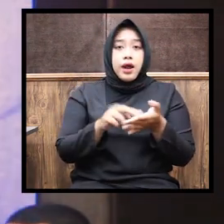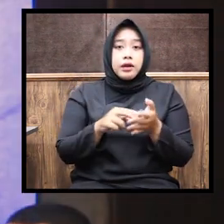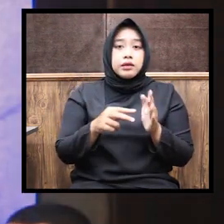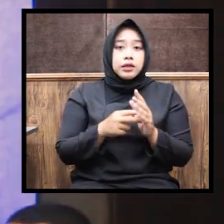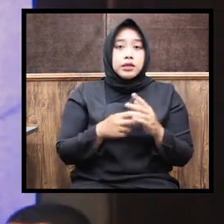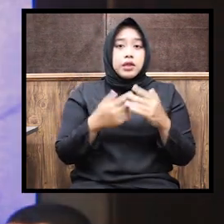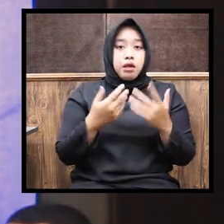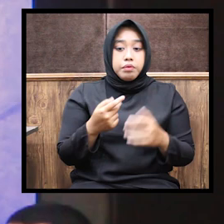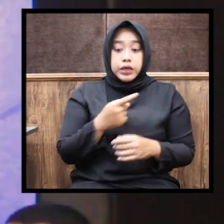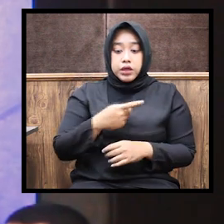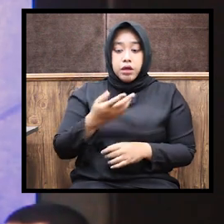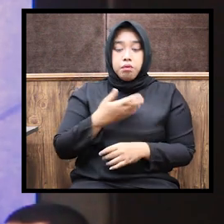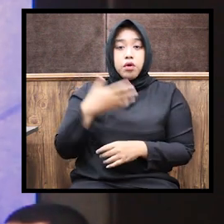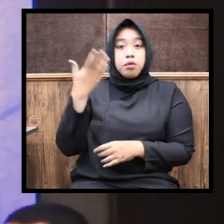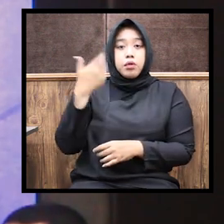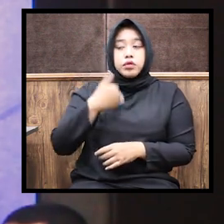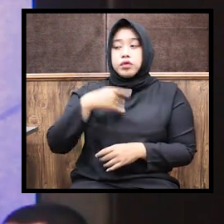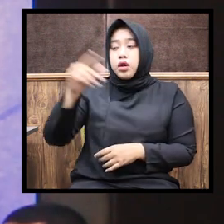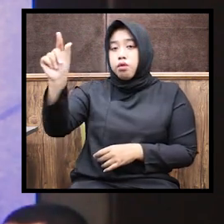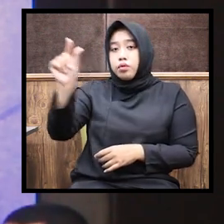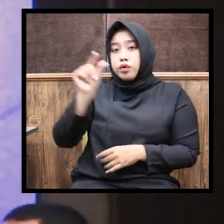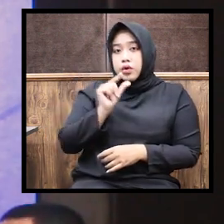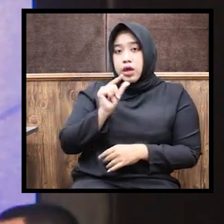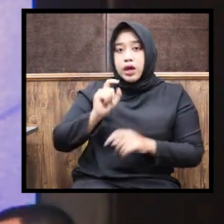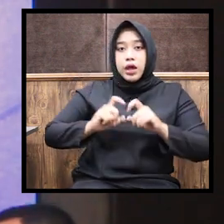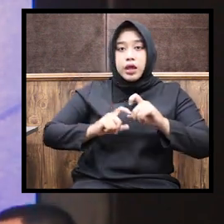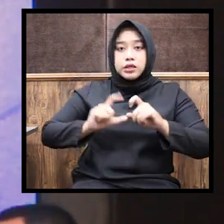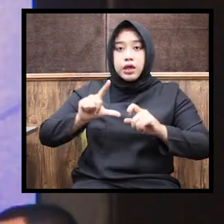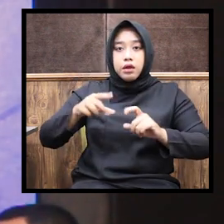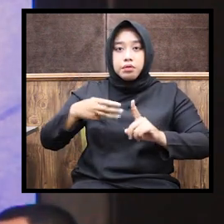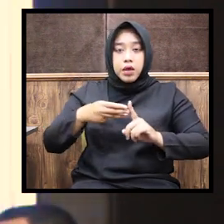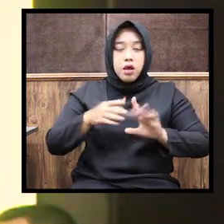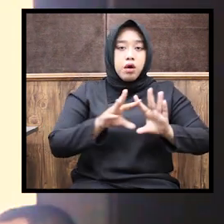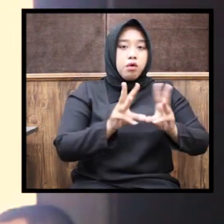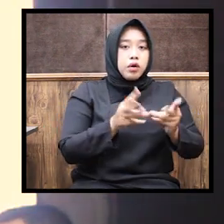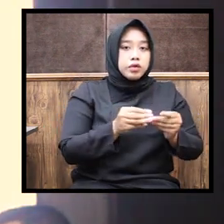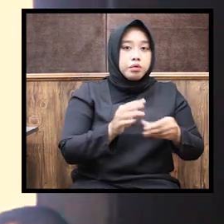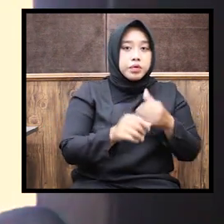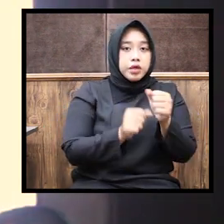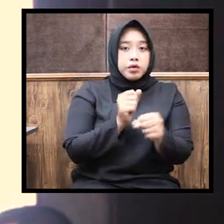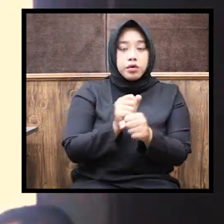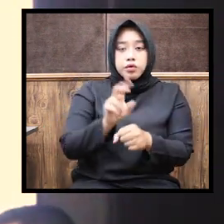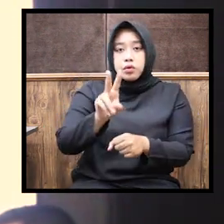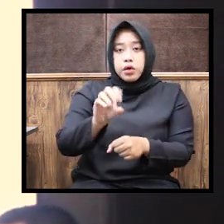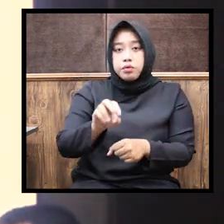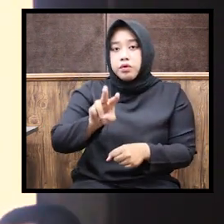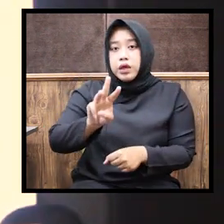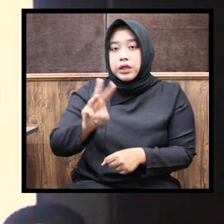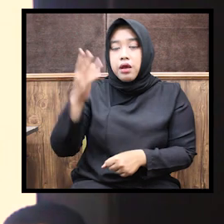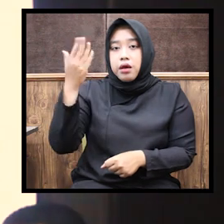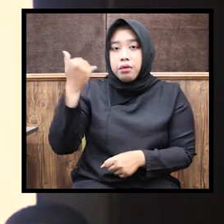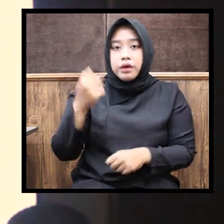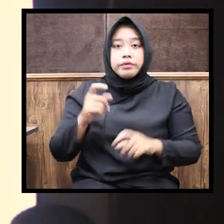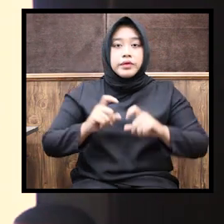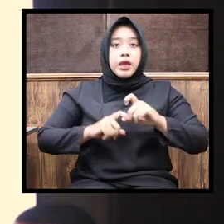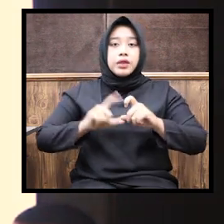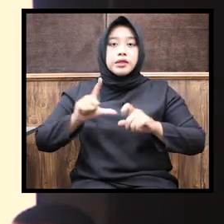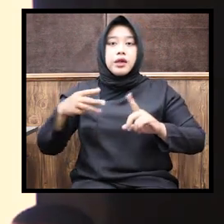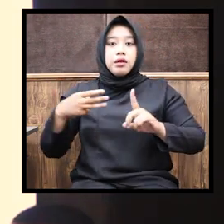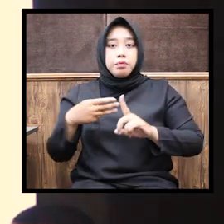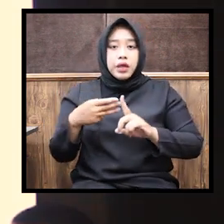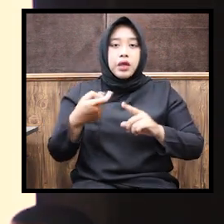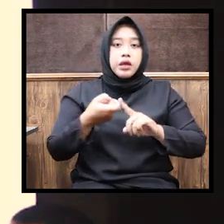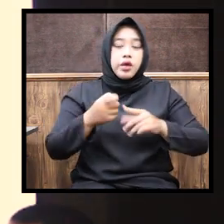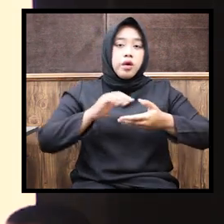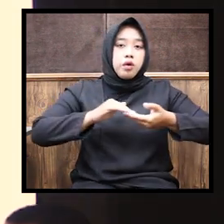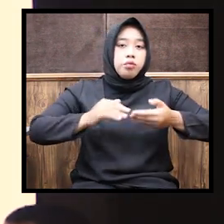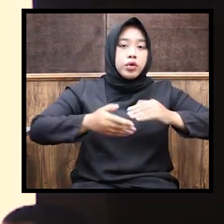juga pengin dari kemarin kita sudah mengundang SLB di workshop tahun 2023 kemarin pihak SLB Kemudian dari